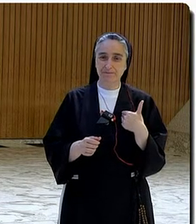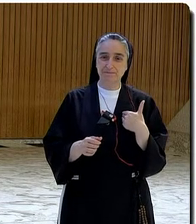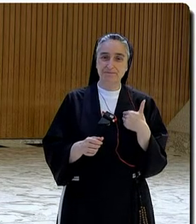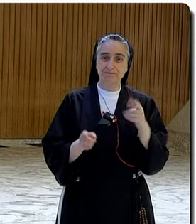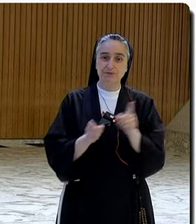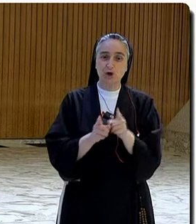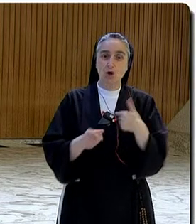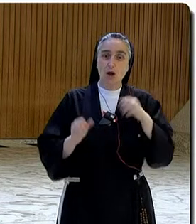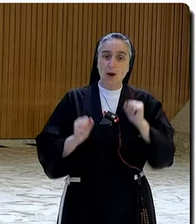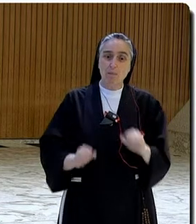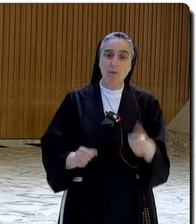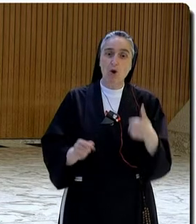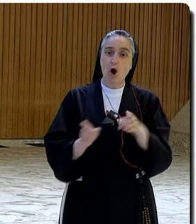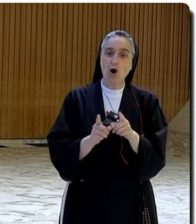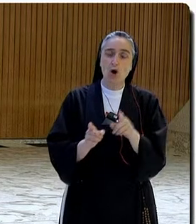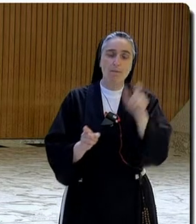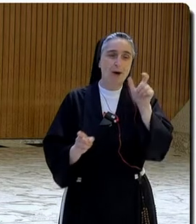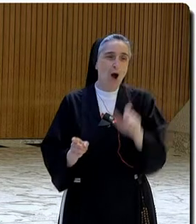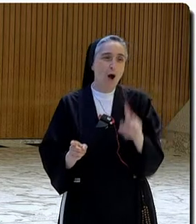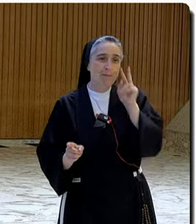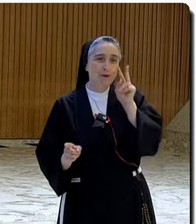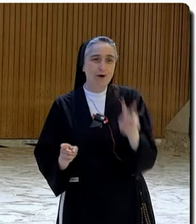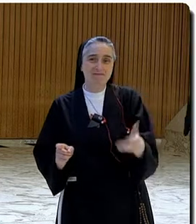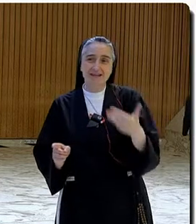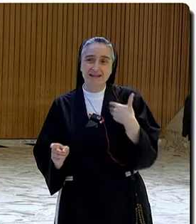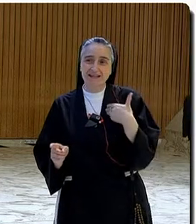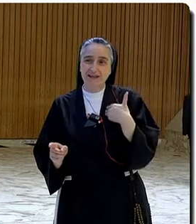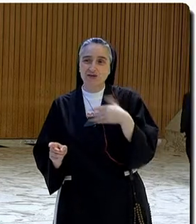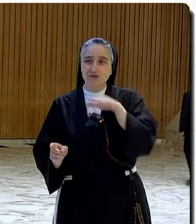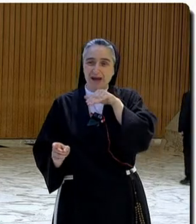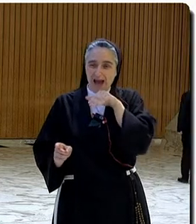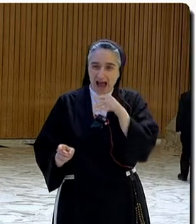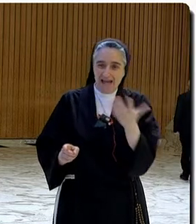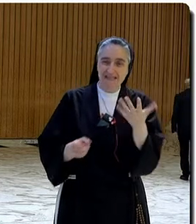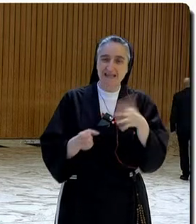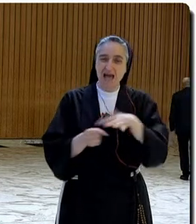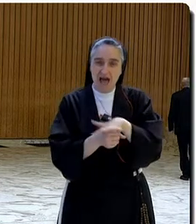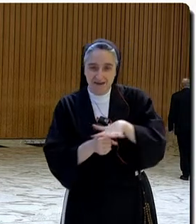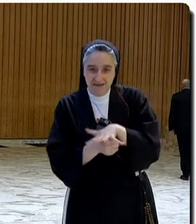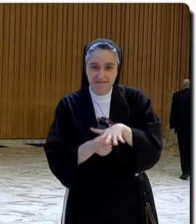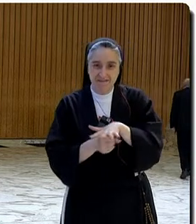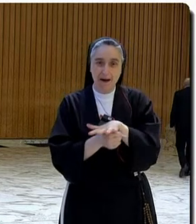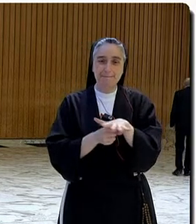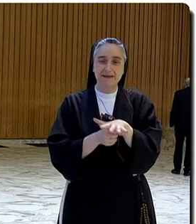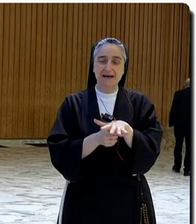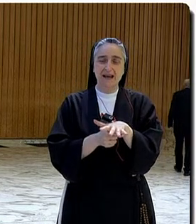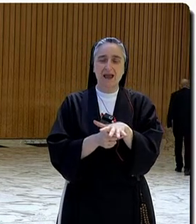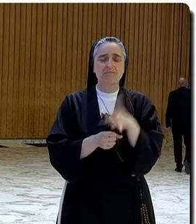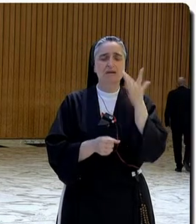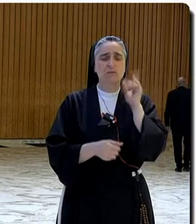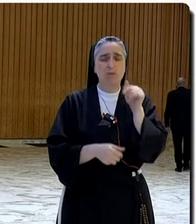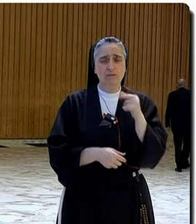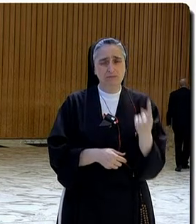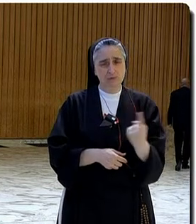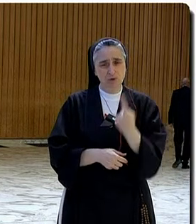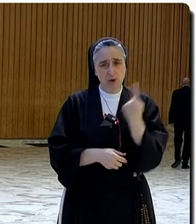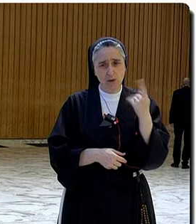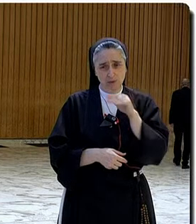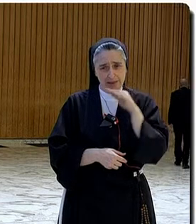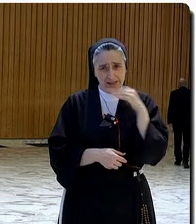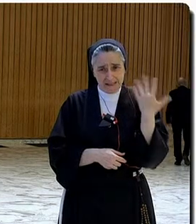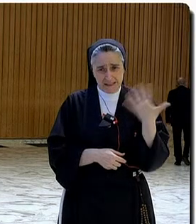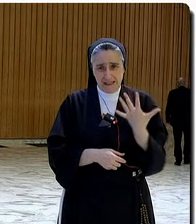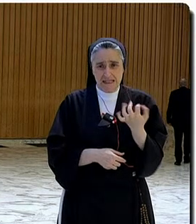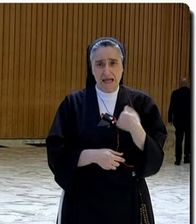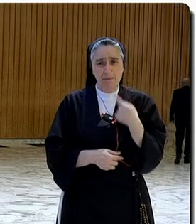non possiamo non notare come la vera malattia delle famiglie sia la solitudine. Come